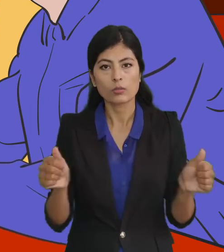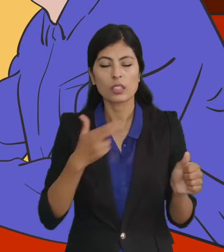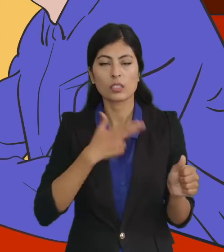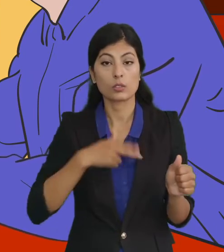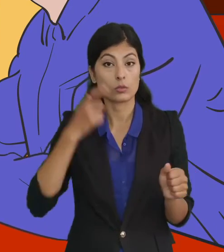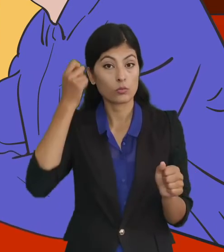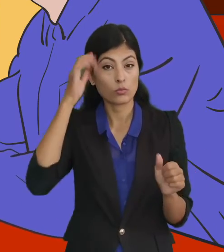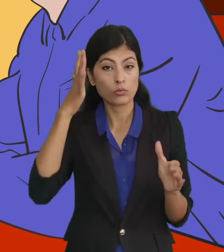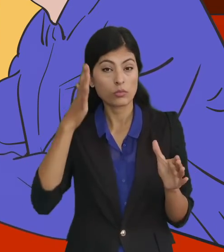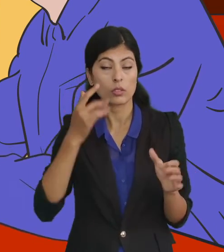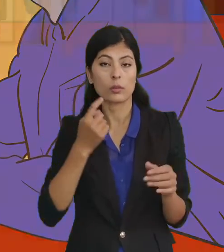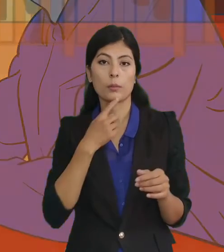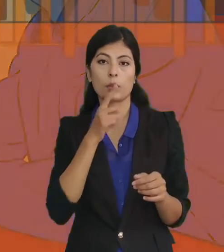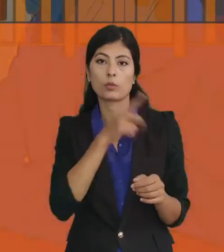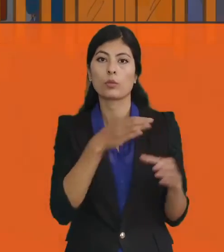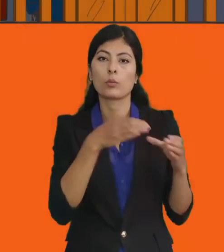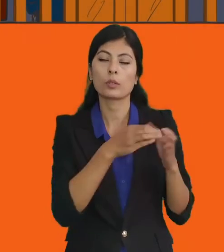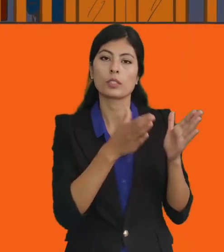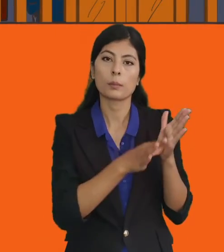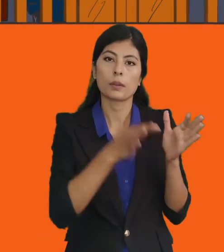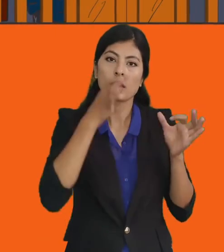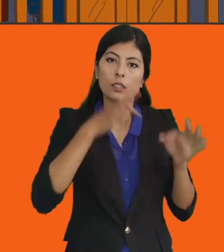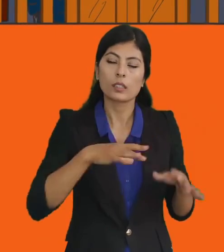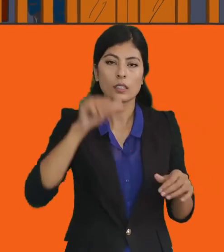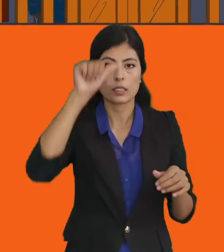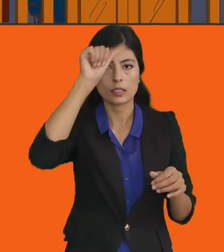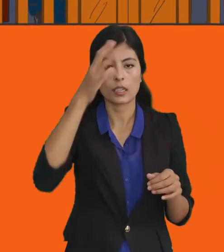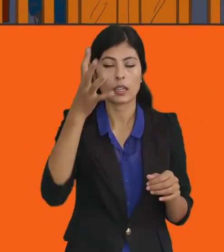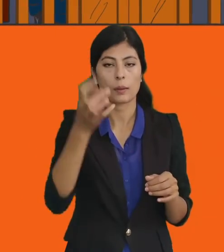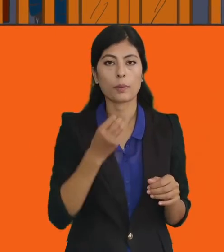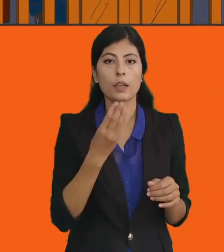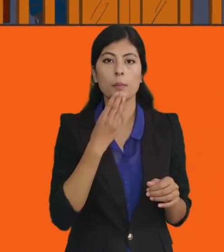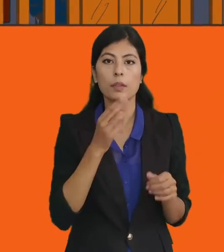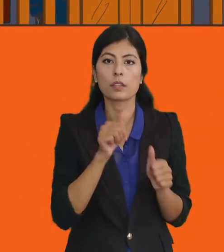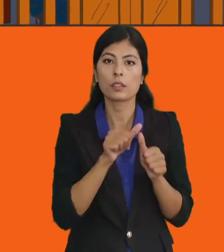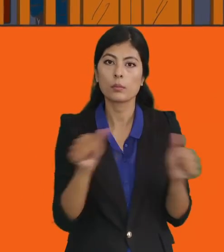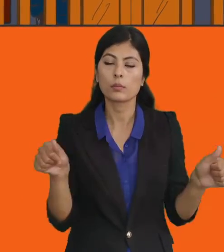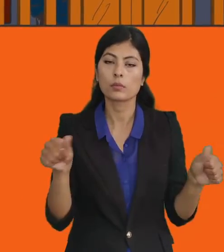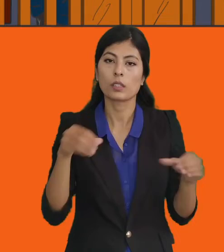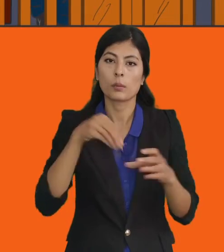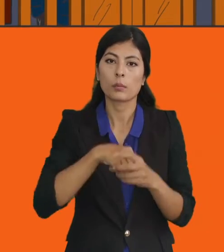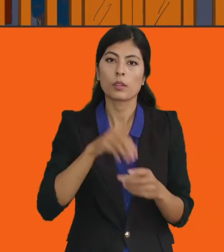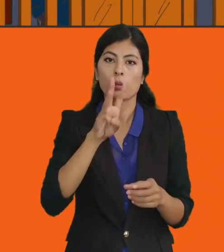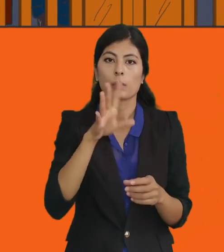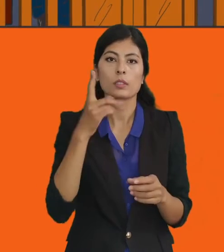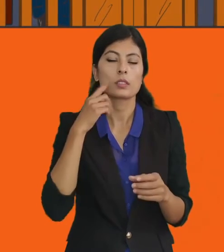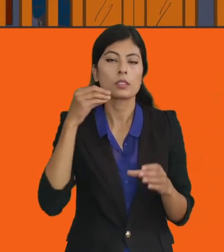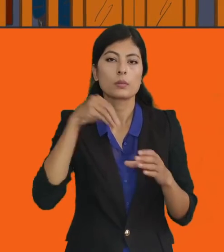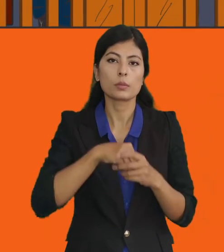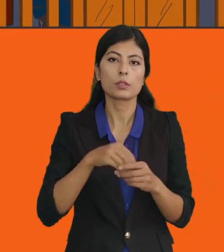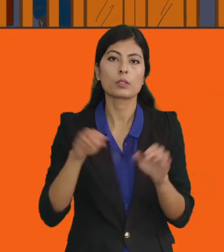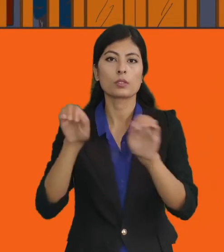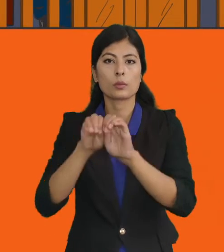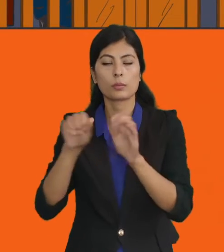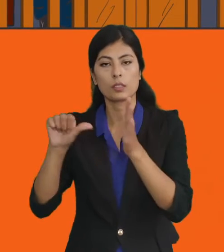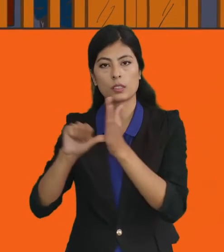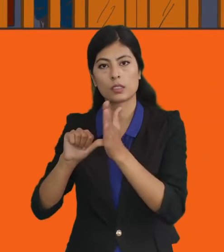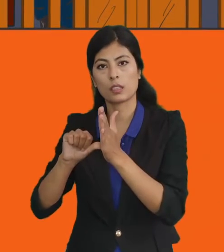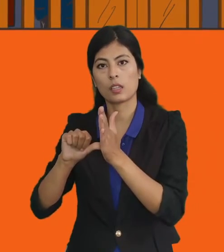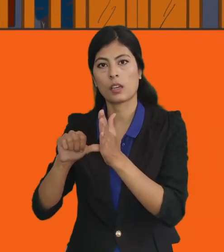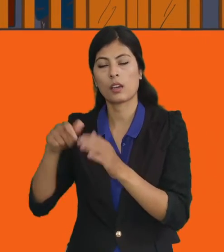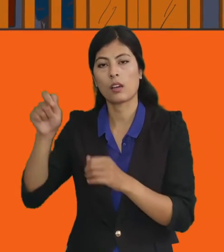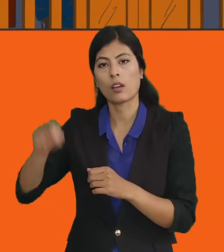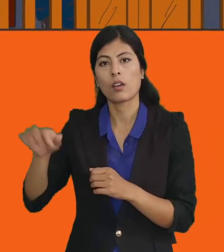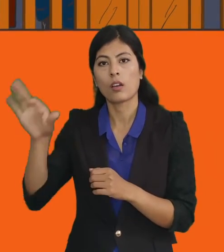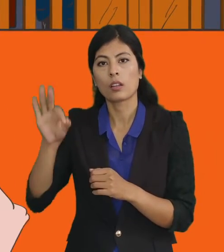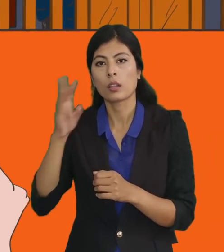में स्थानीय ऐन पारित करे के चाही। न्यायिक समिति से विवाद के अंतिम निर्णय भेला के 35 दिन भीतर